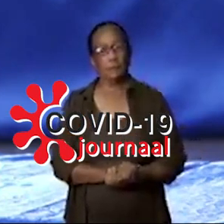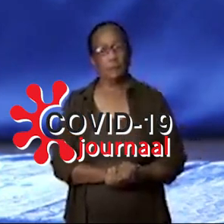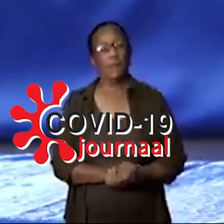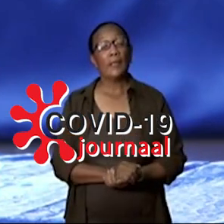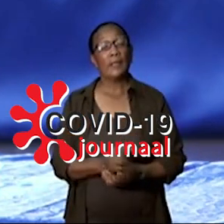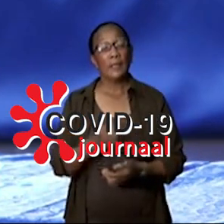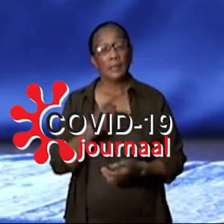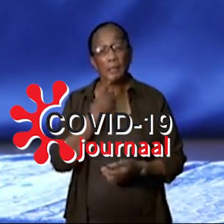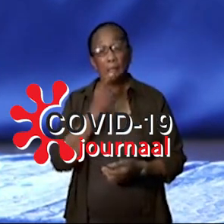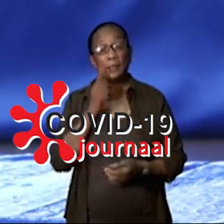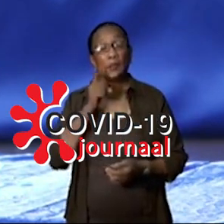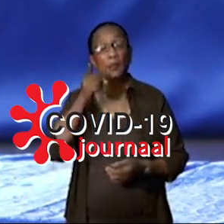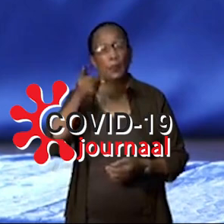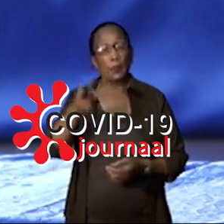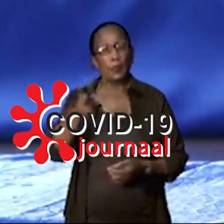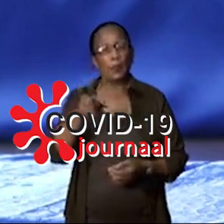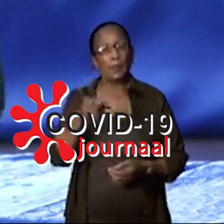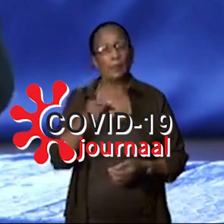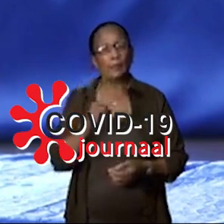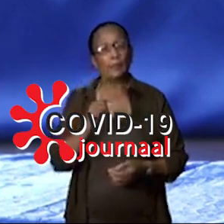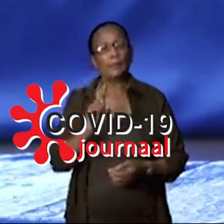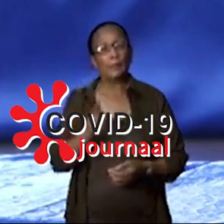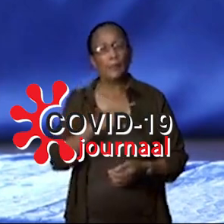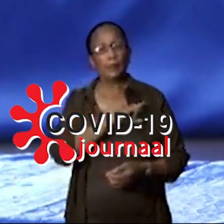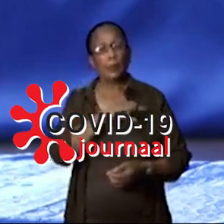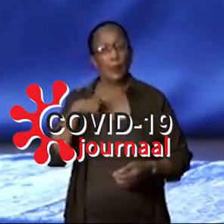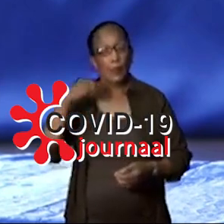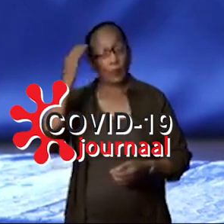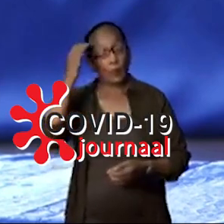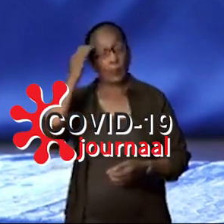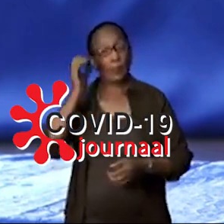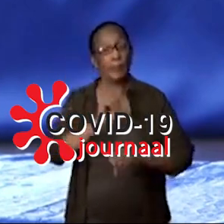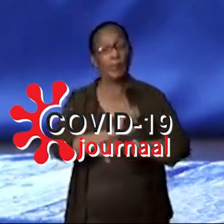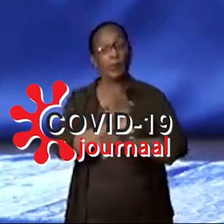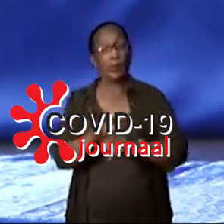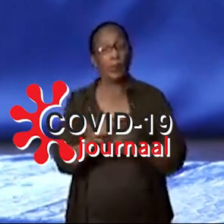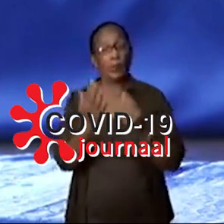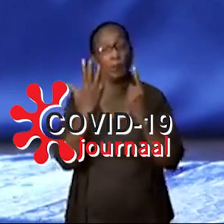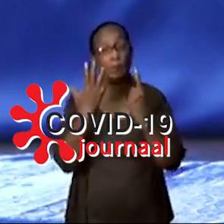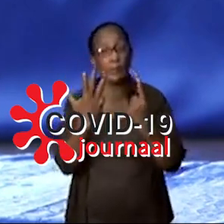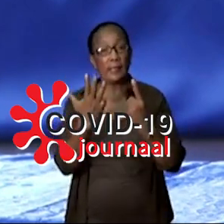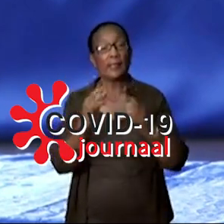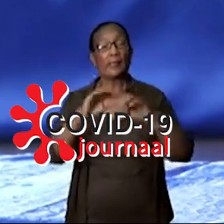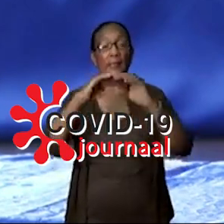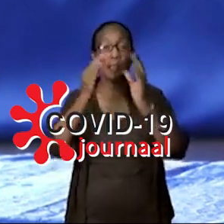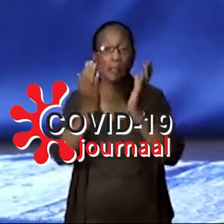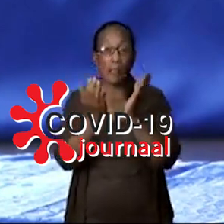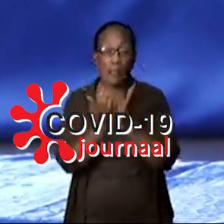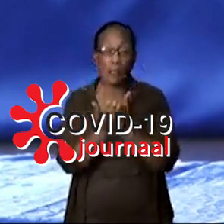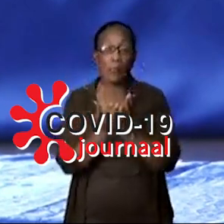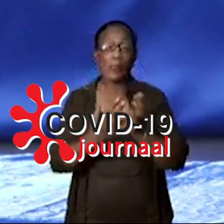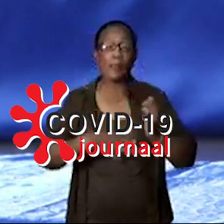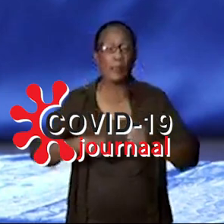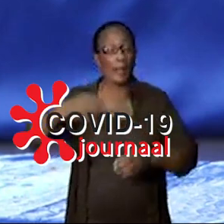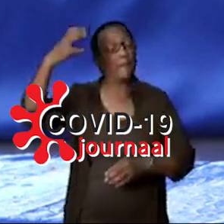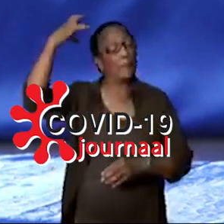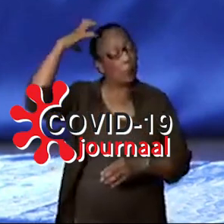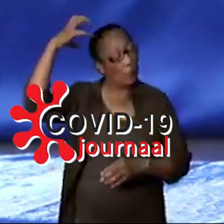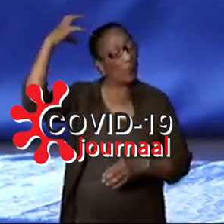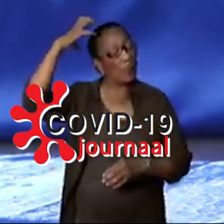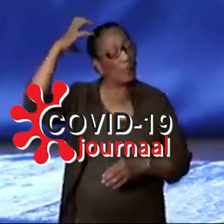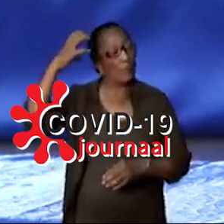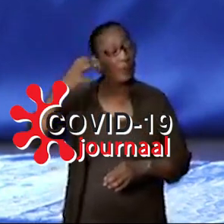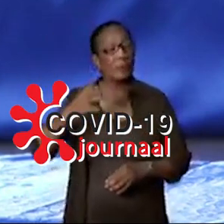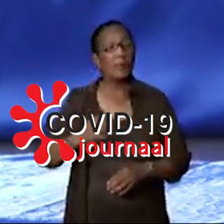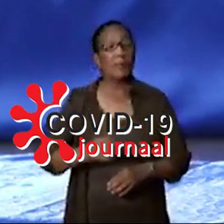Het is de bedoeling dat dus wij weten dat COVID-19 de hele wereld teistert. En